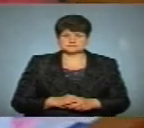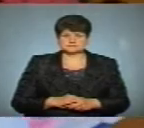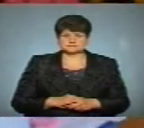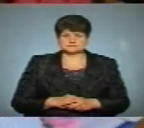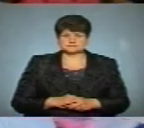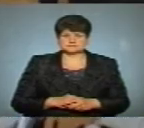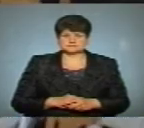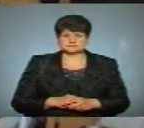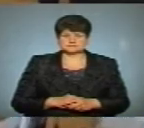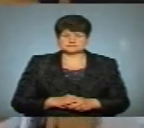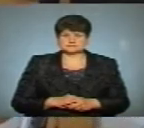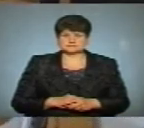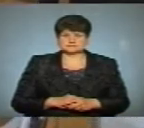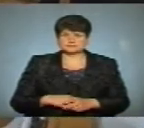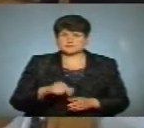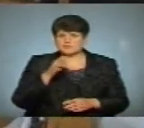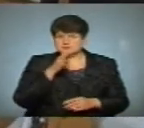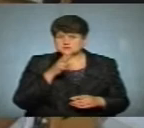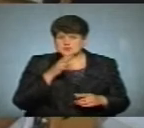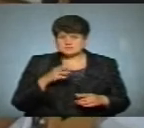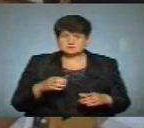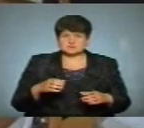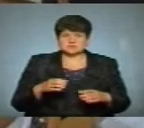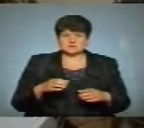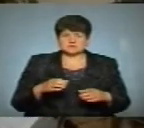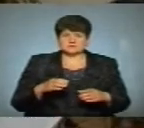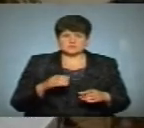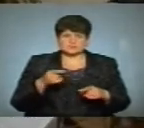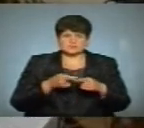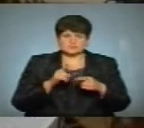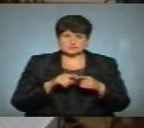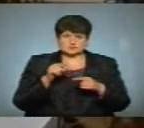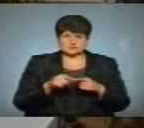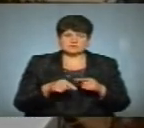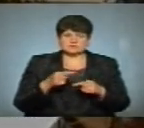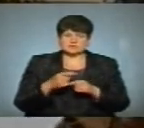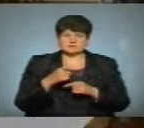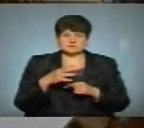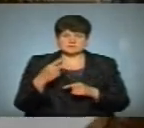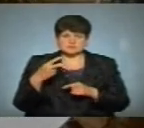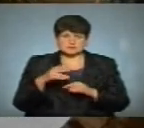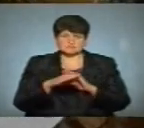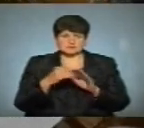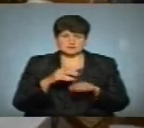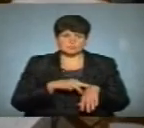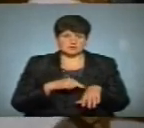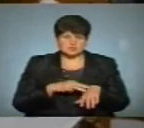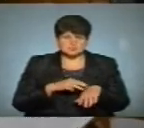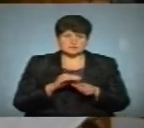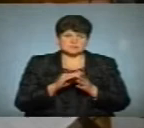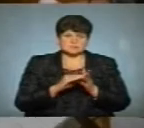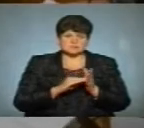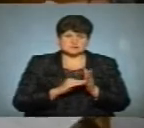все. Під час стихії ми дуже скоро зреагували, через хвилин 20 викликали поліцію, які склали